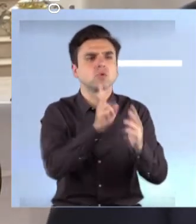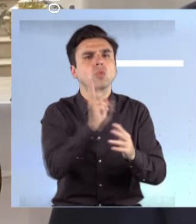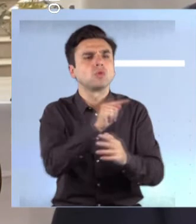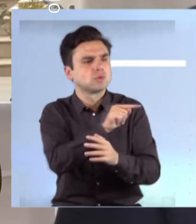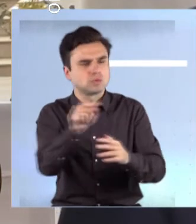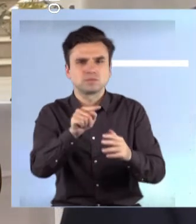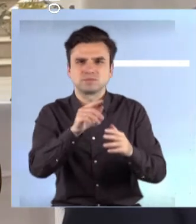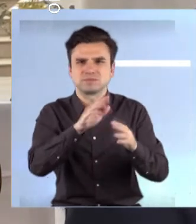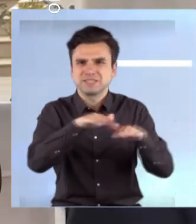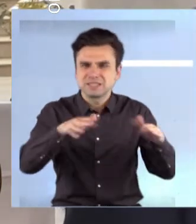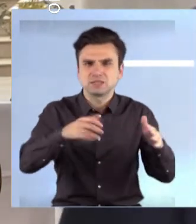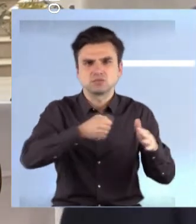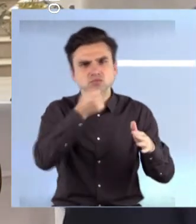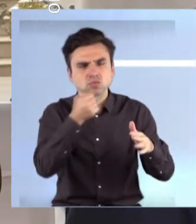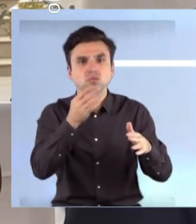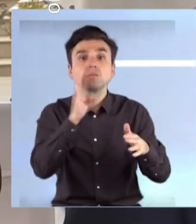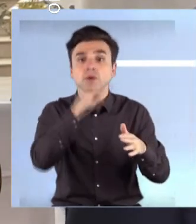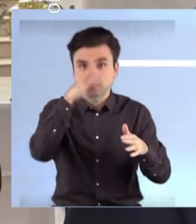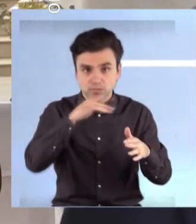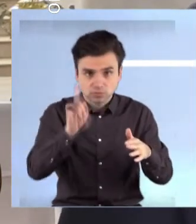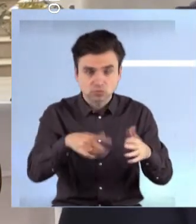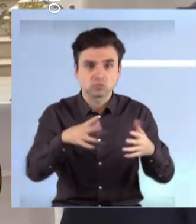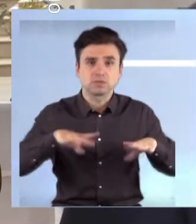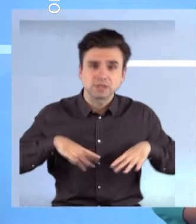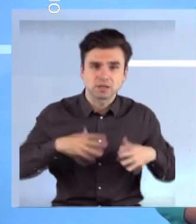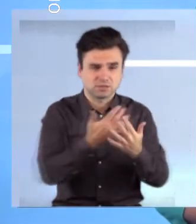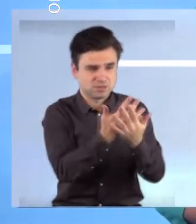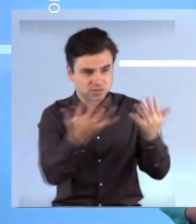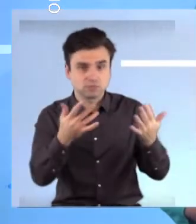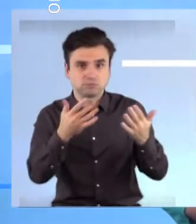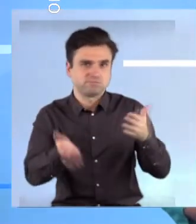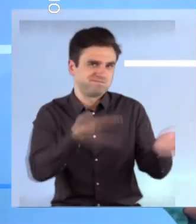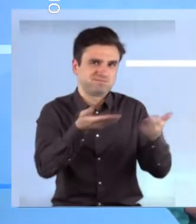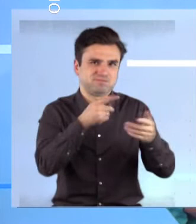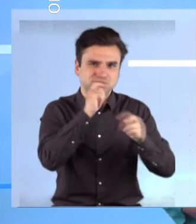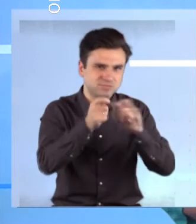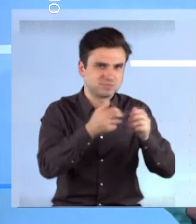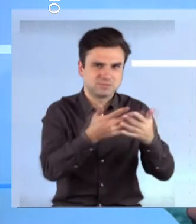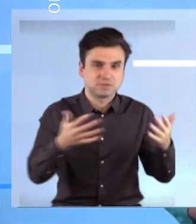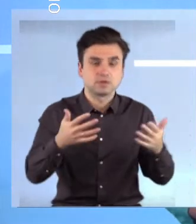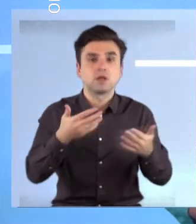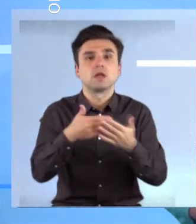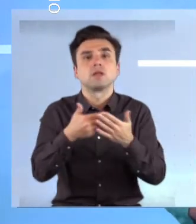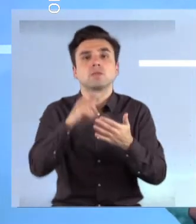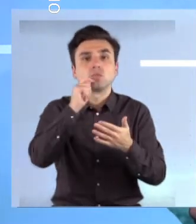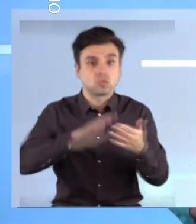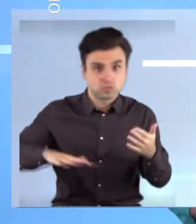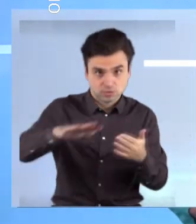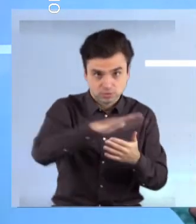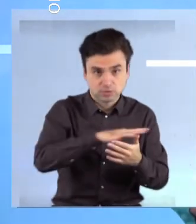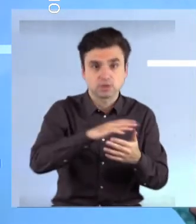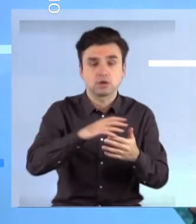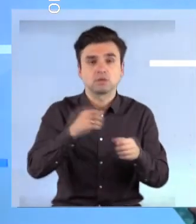на 50% рукопашного боя нашей Дніпропетровской области. Таким видався цей день очима журналістів